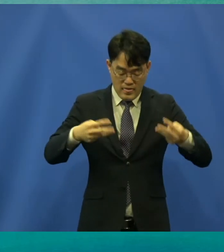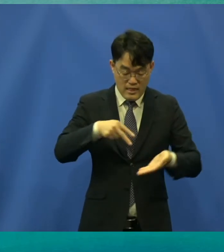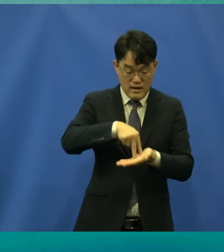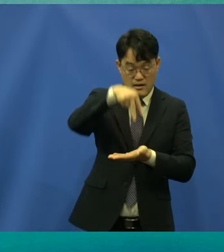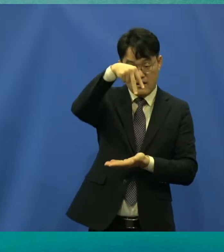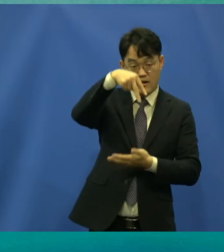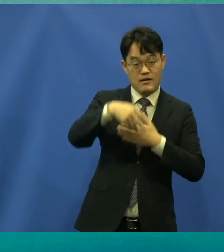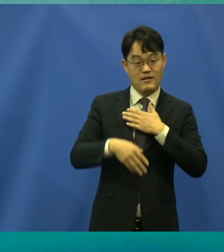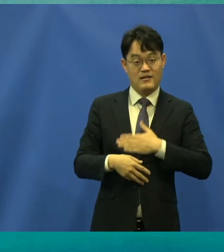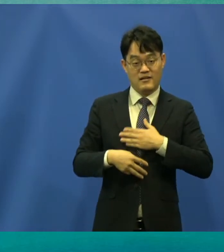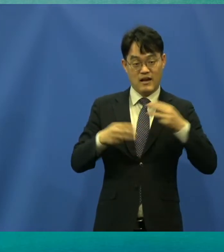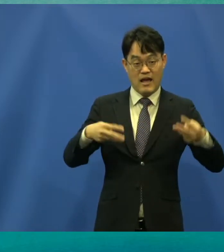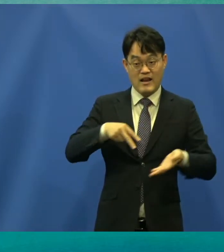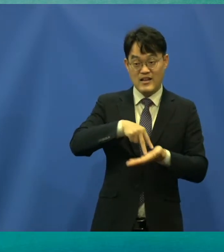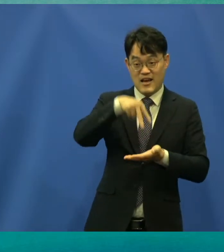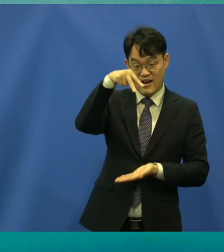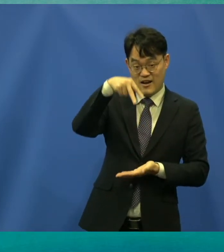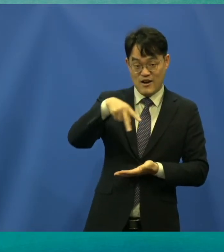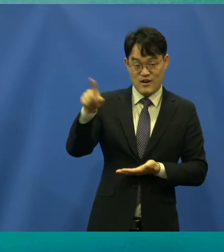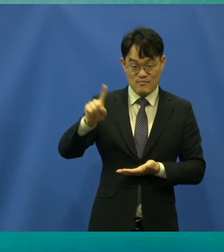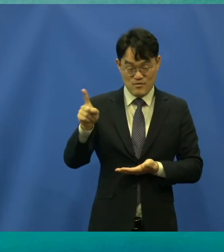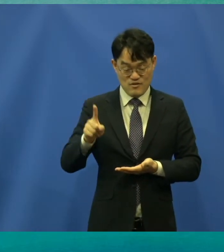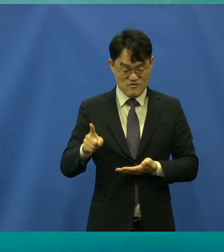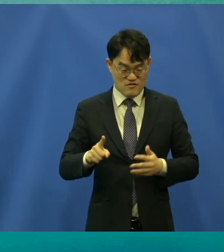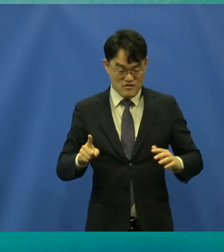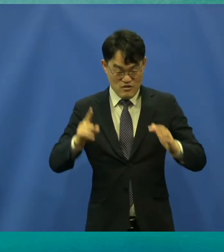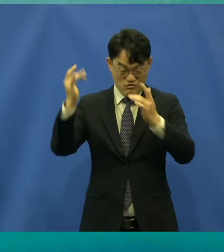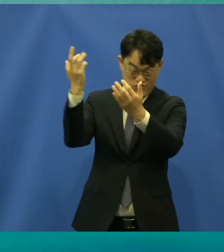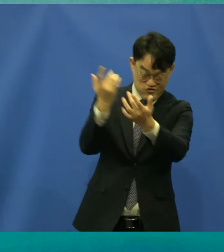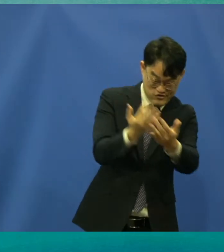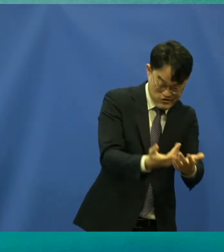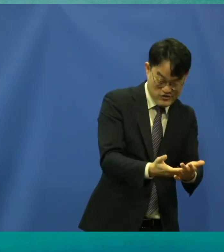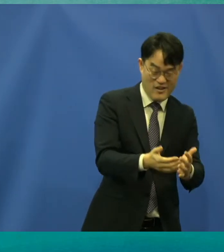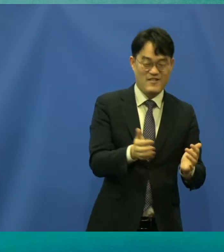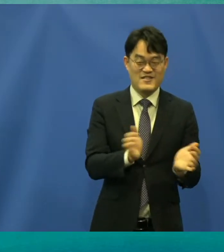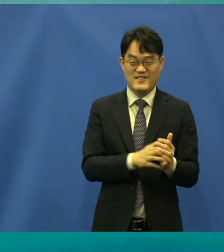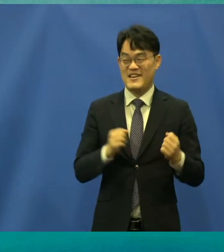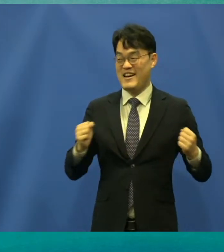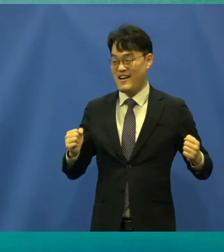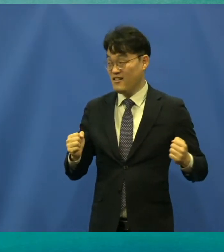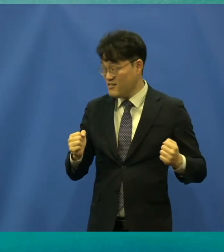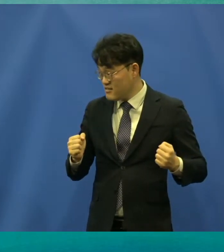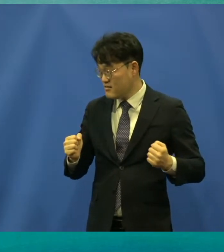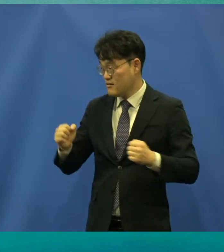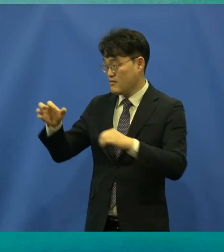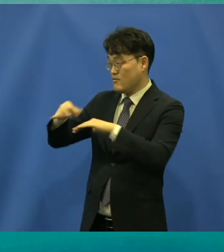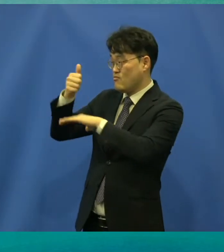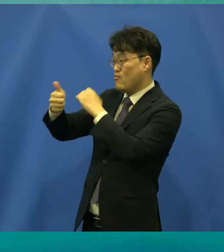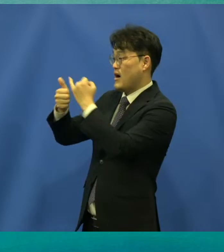다 하나님의 격려입니다. 그리고 엘리야를 어루만져 주죠.